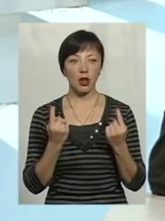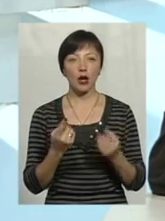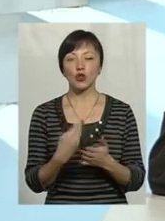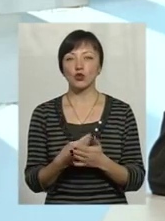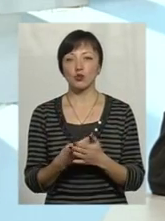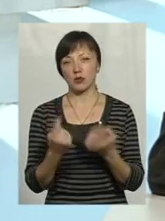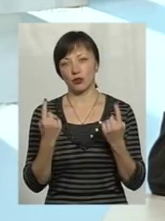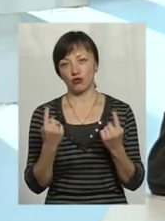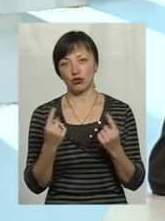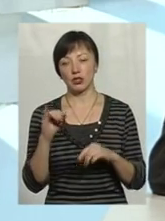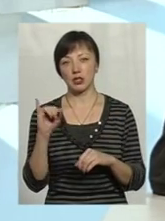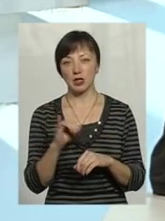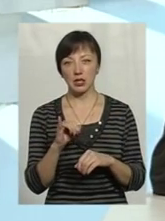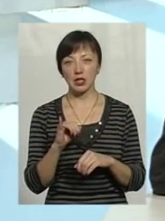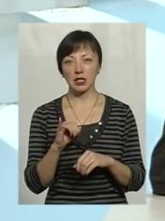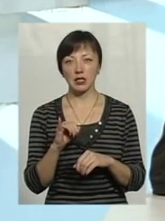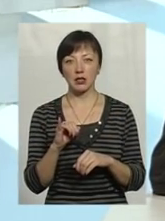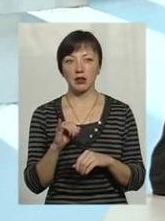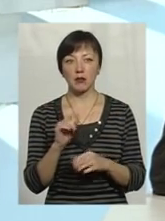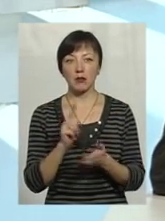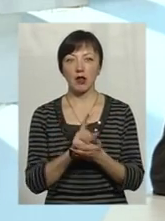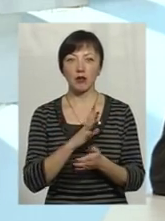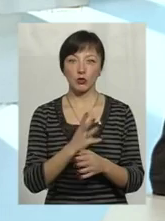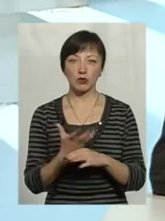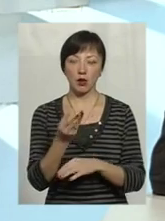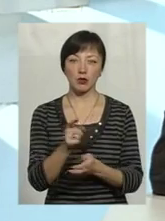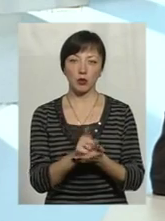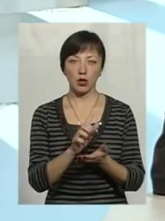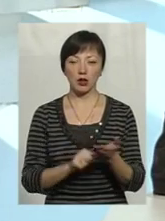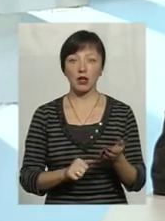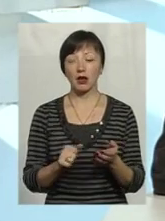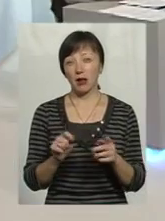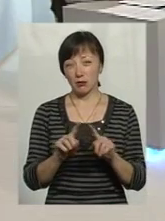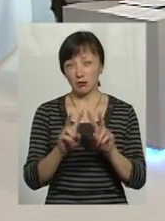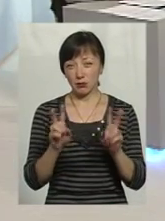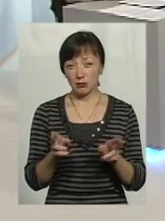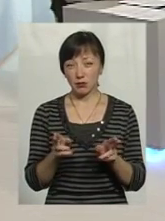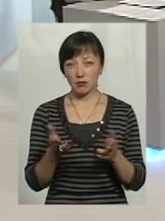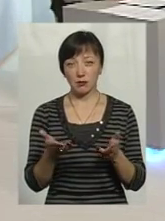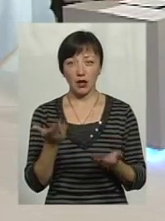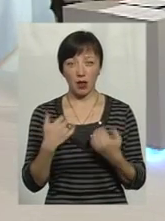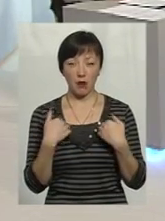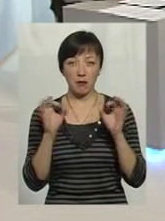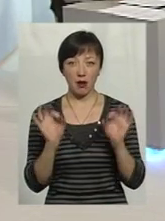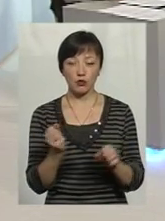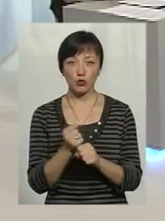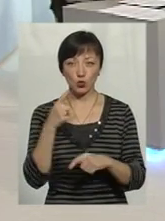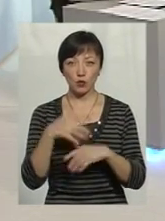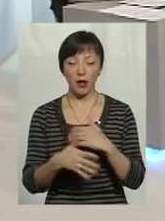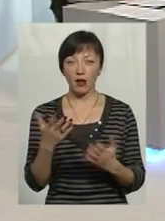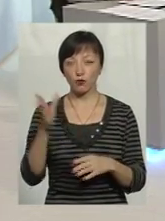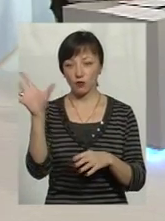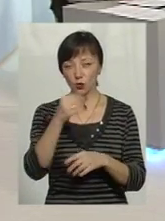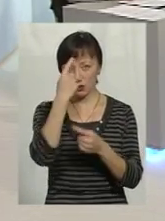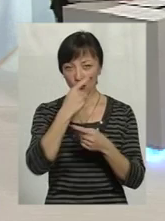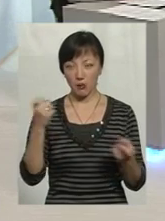суми значні, і значна мала бути сплата податків. Тобто теоретично, я правильно вас зрозуміла, якщо всю цю інформацію